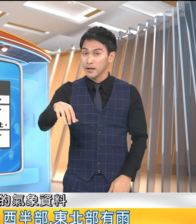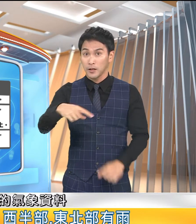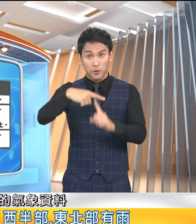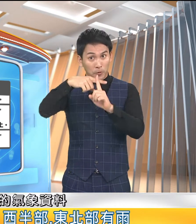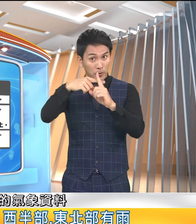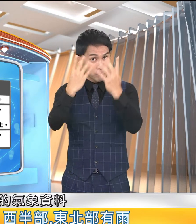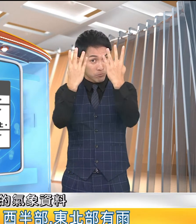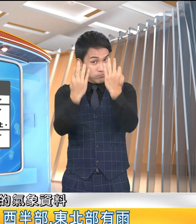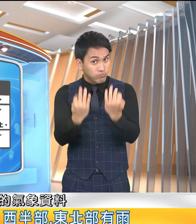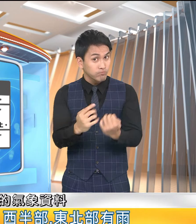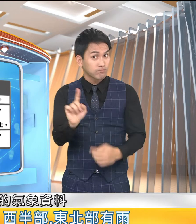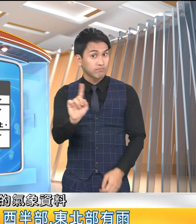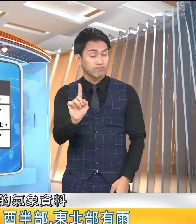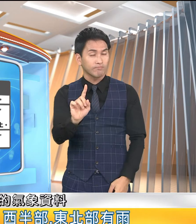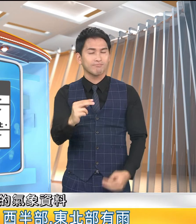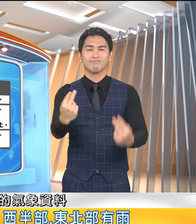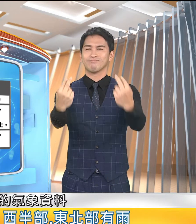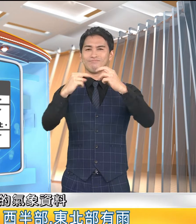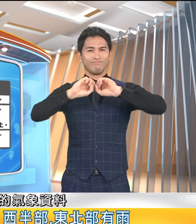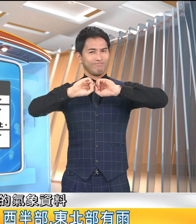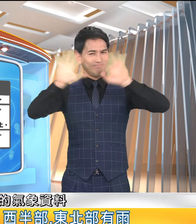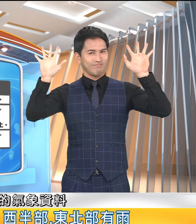象资料。